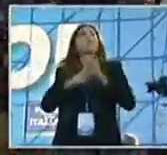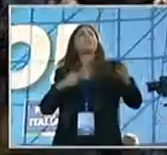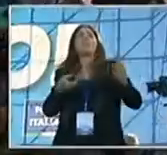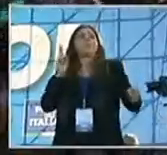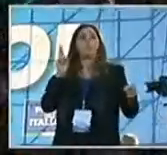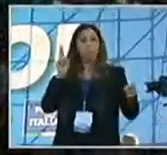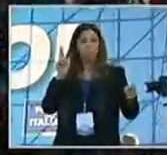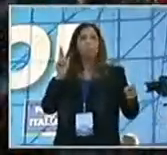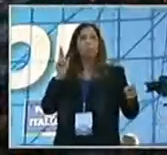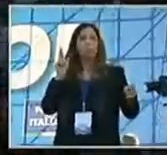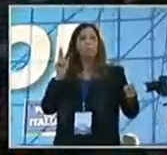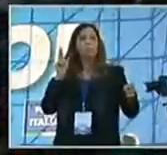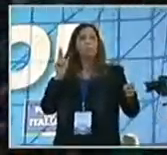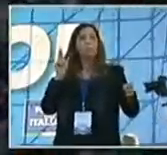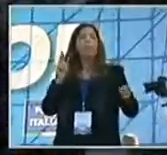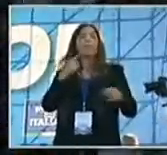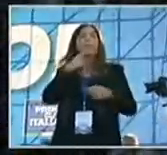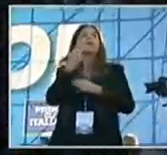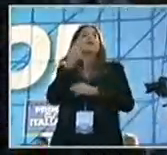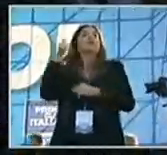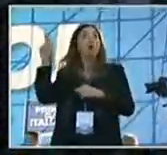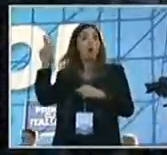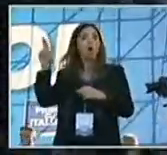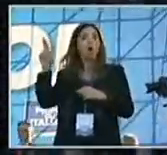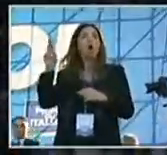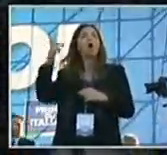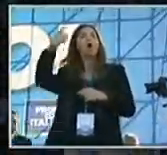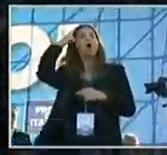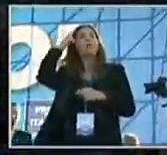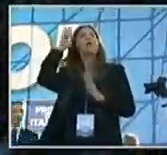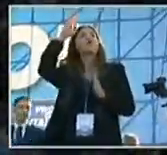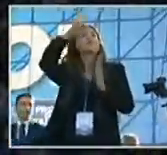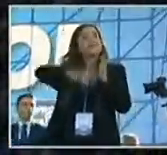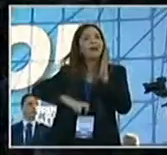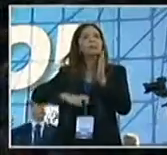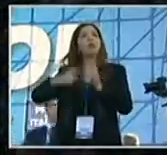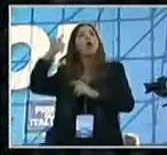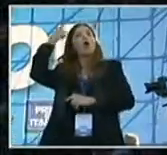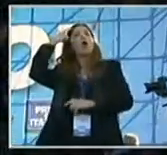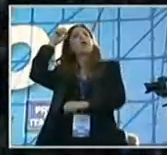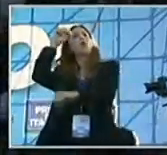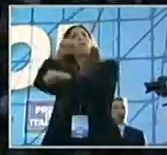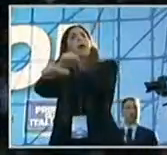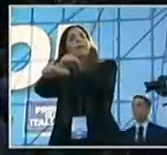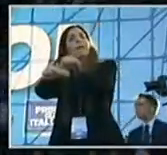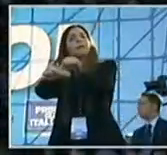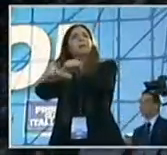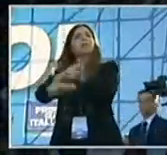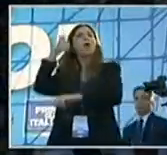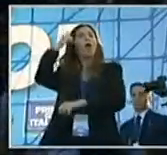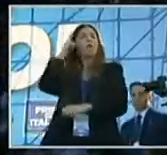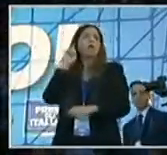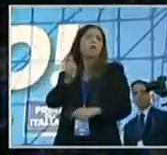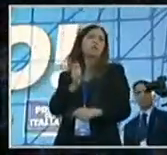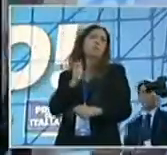per dire no al governo delle tasse, per dire no al governo delle manette, per dire no al governo della spesa facile,